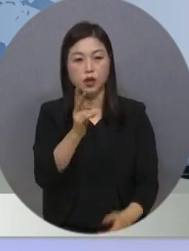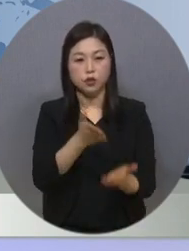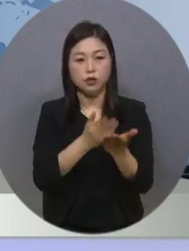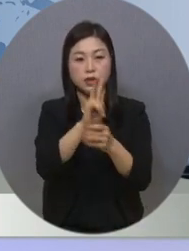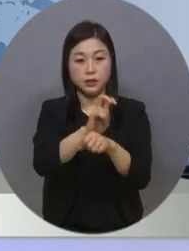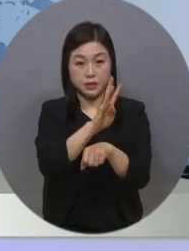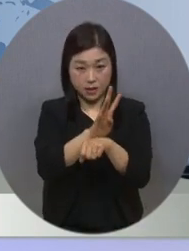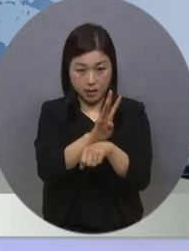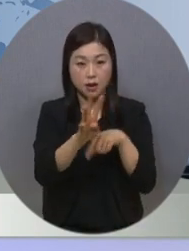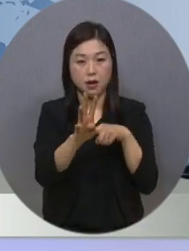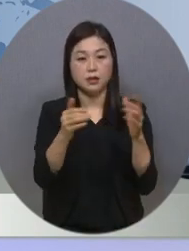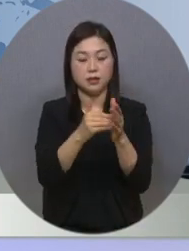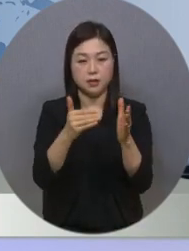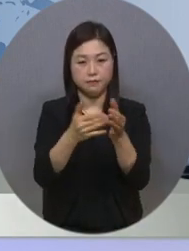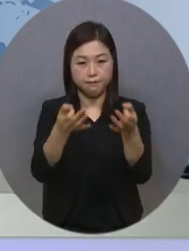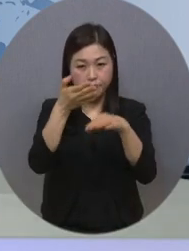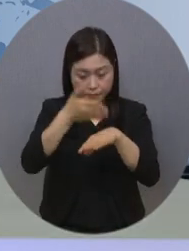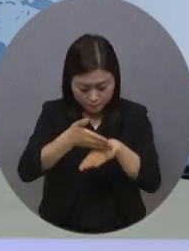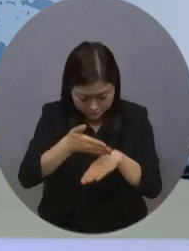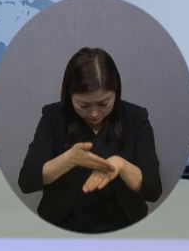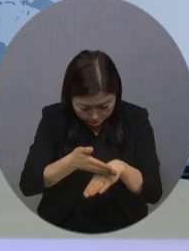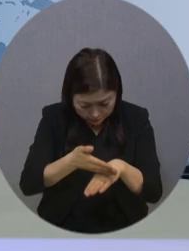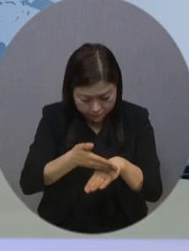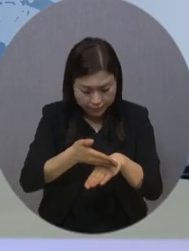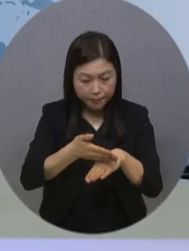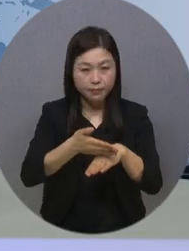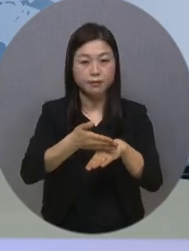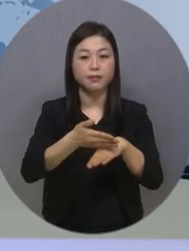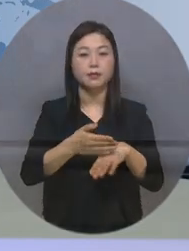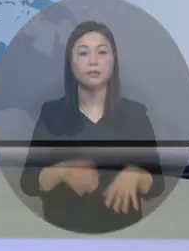시청해주신 여러분 고맙습니다.